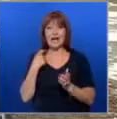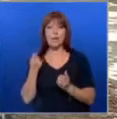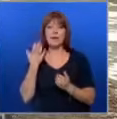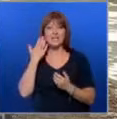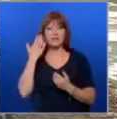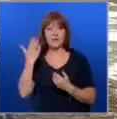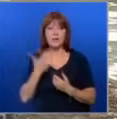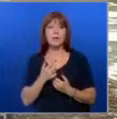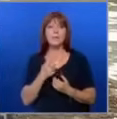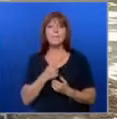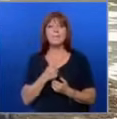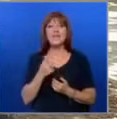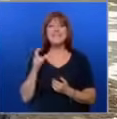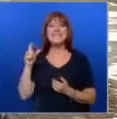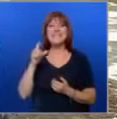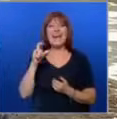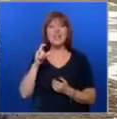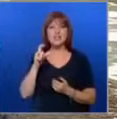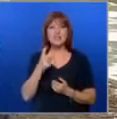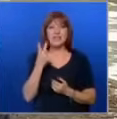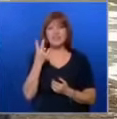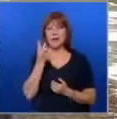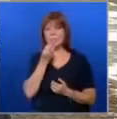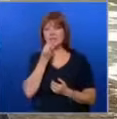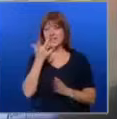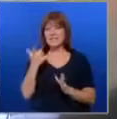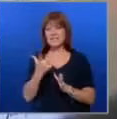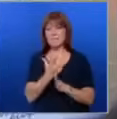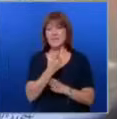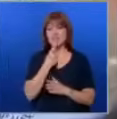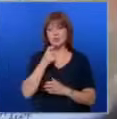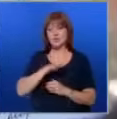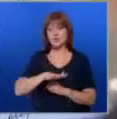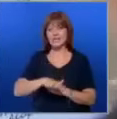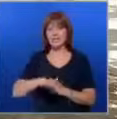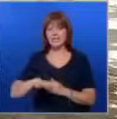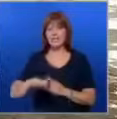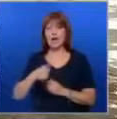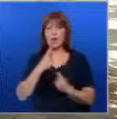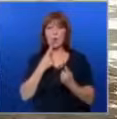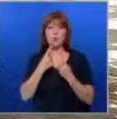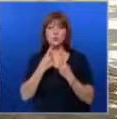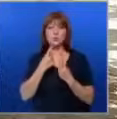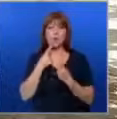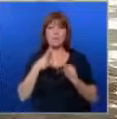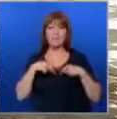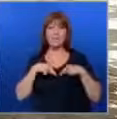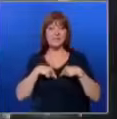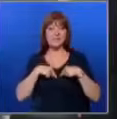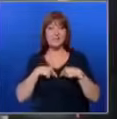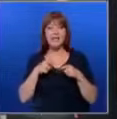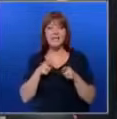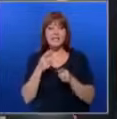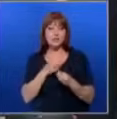Борислав Костов и Ангелин от Стражица. Две прекрасни 17-годишни деца. Условна присъда. Техните убийци се чувстват